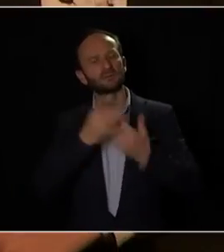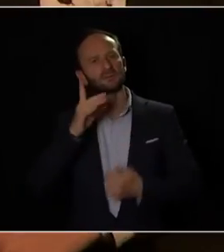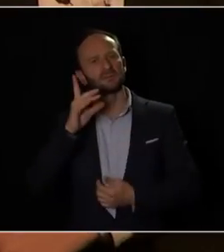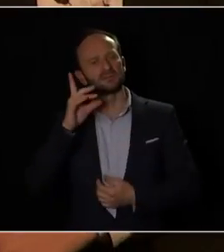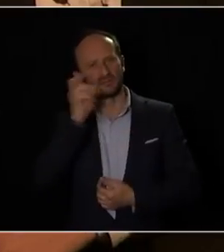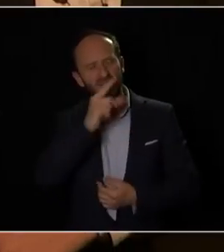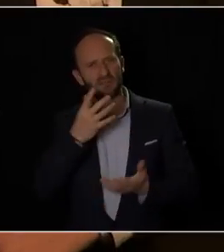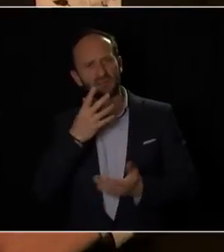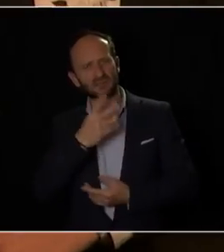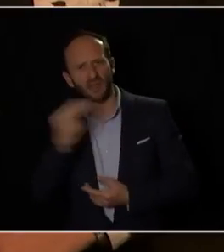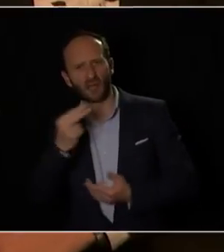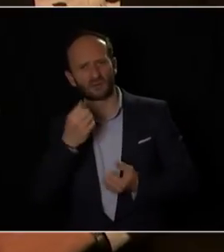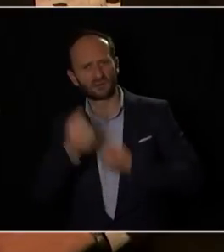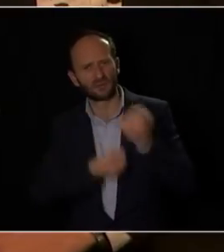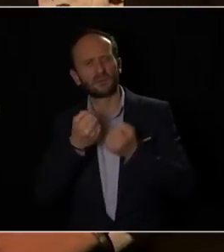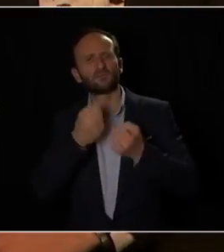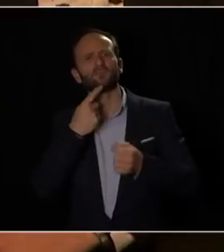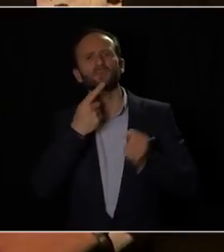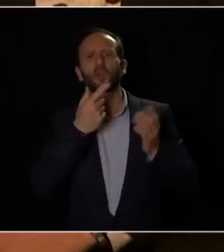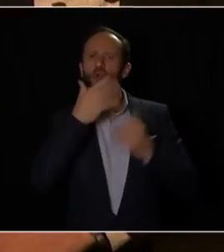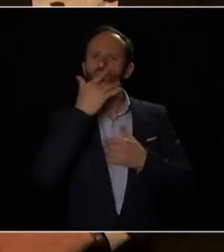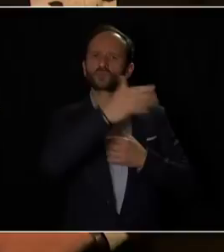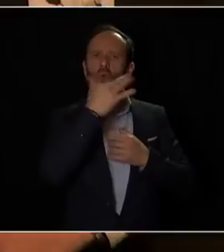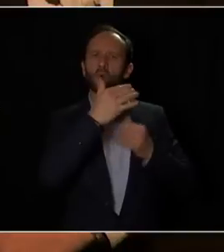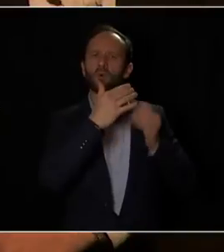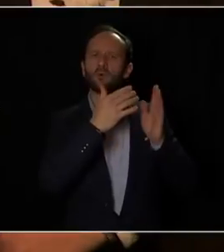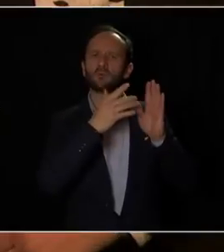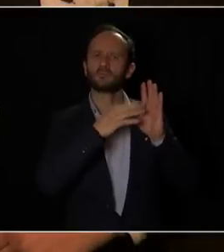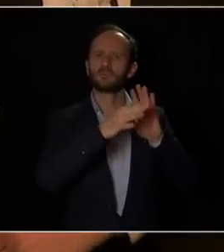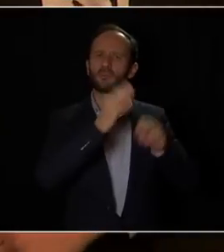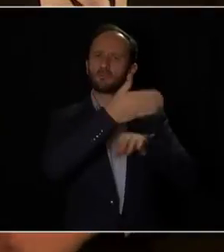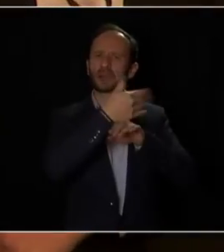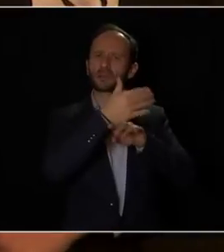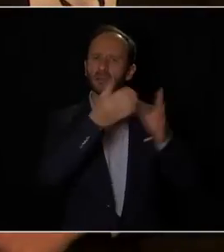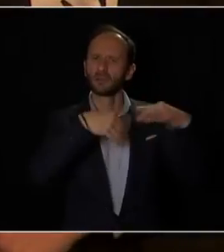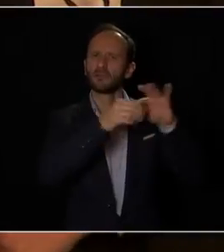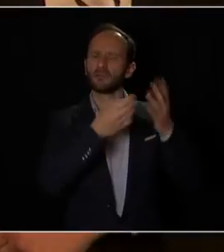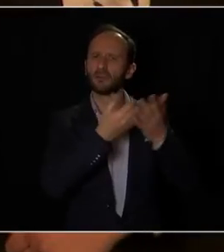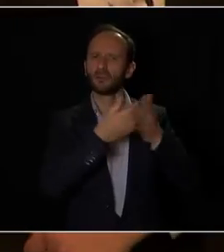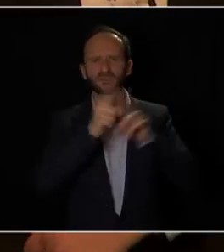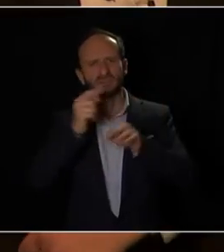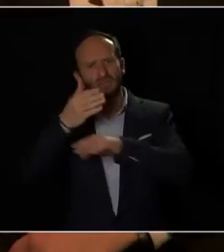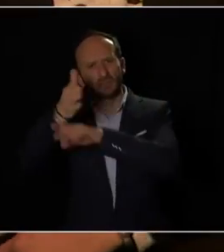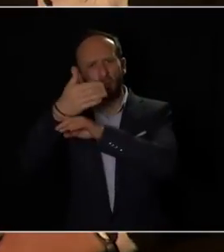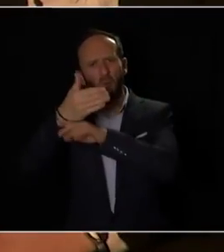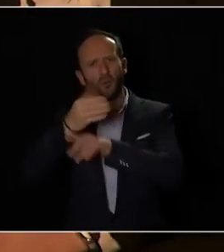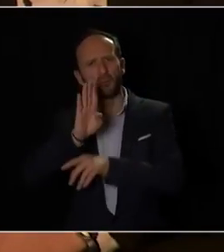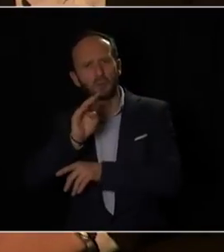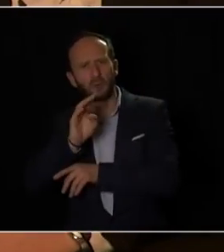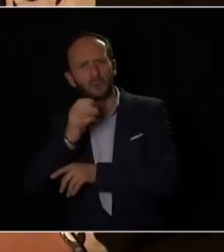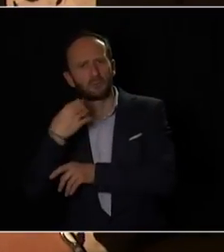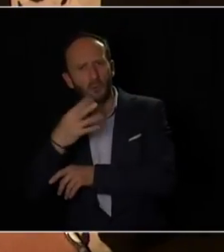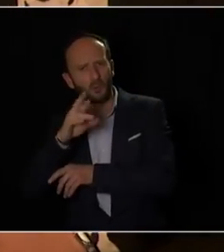rappelé, l'hymne national et le drapeau tricolore sont des symboles forts et puissants de l'unité nationale. Pour